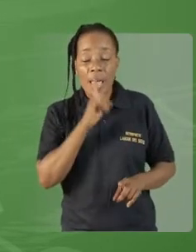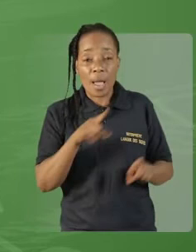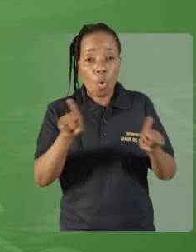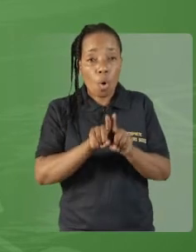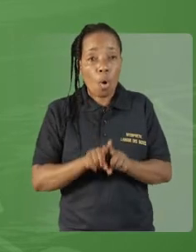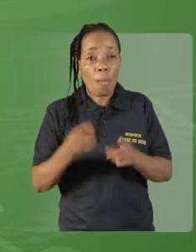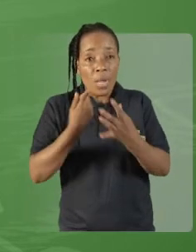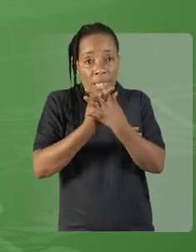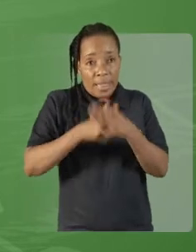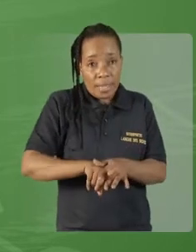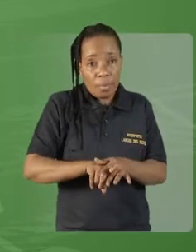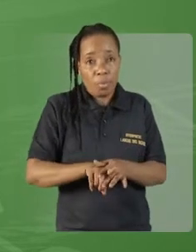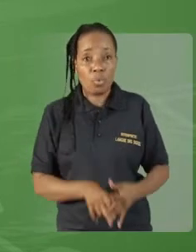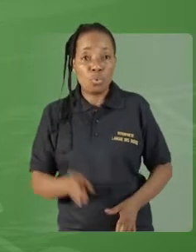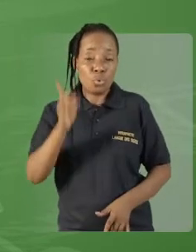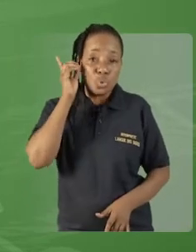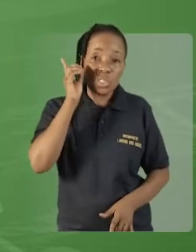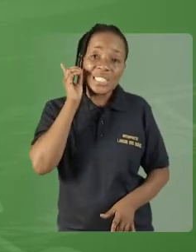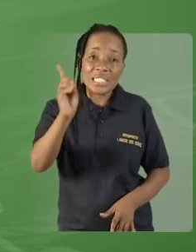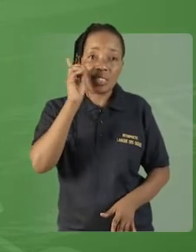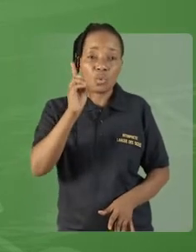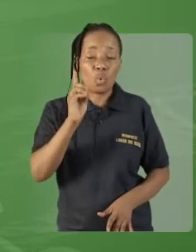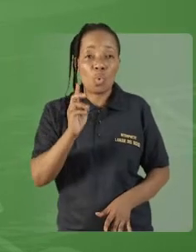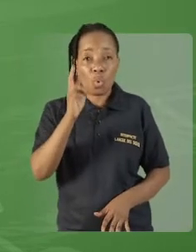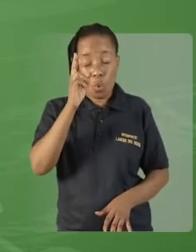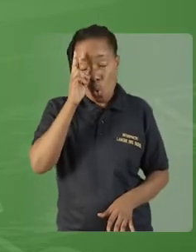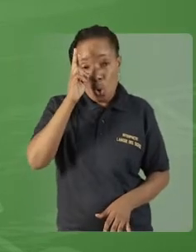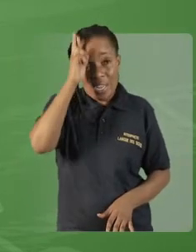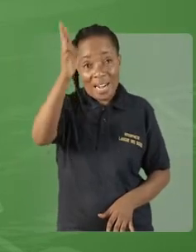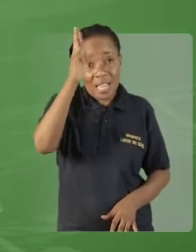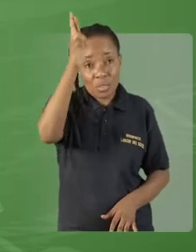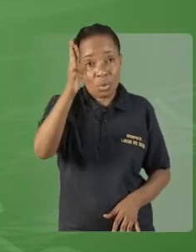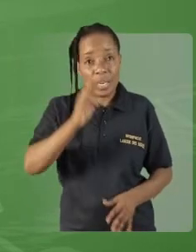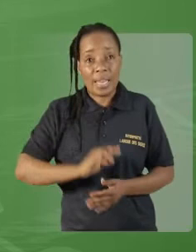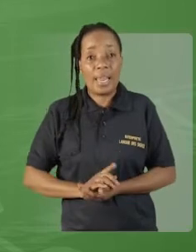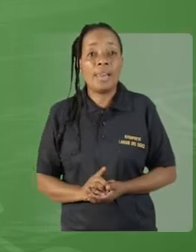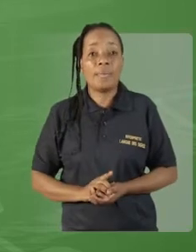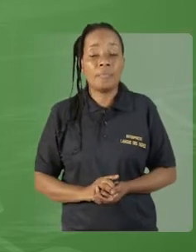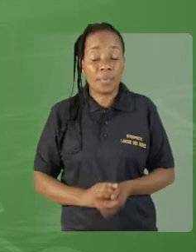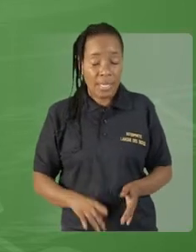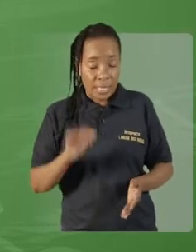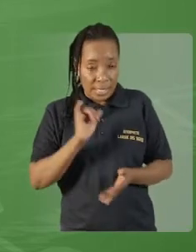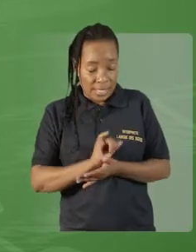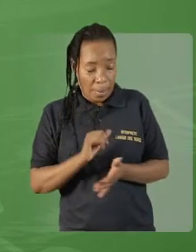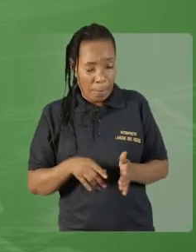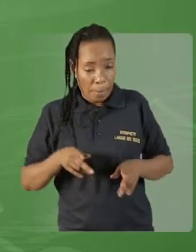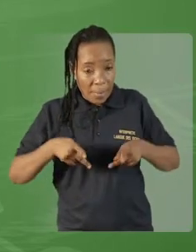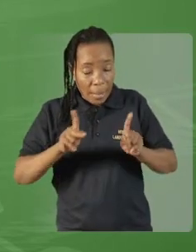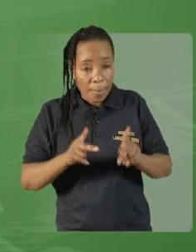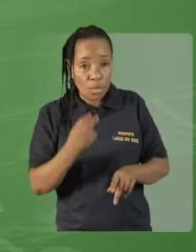rationnel. À travers ces fables, on percevait le premier balbutiement du